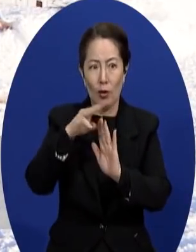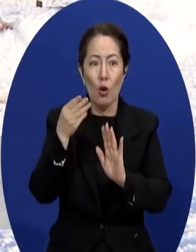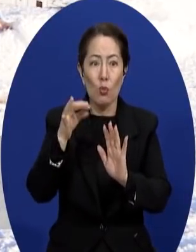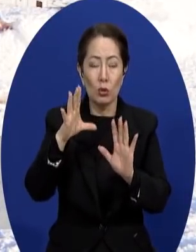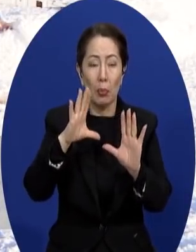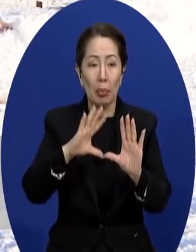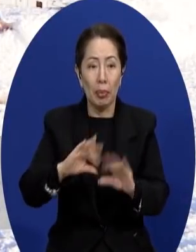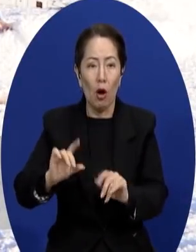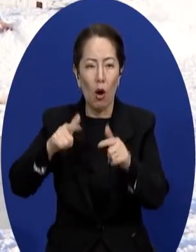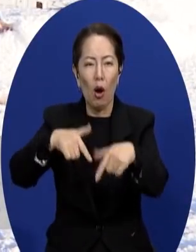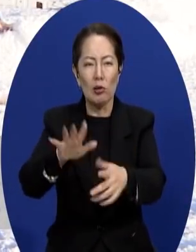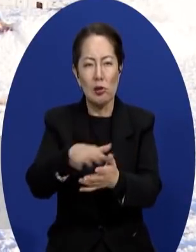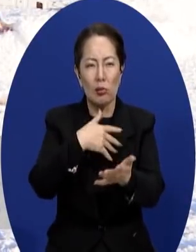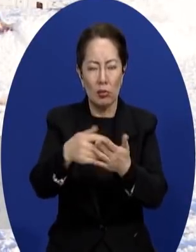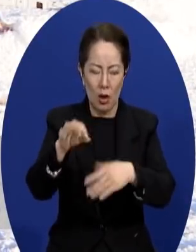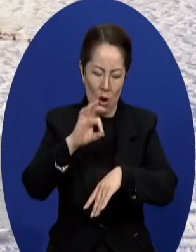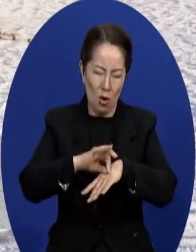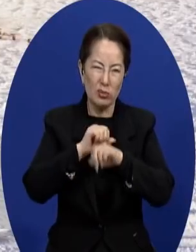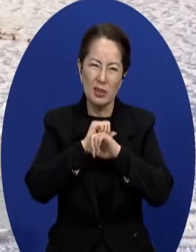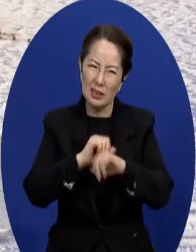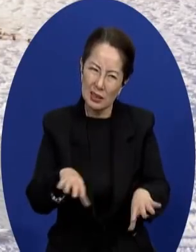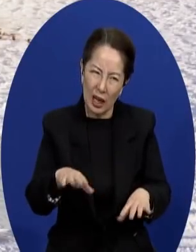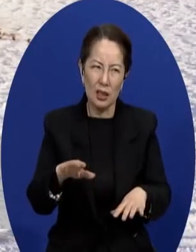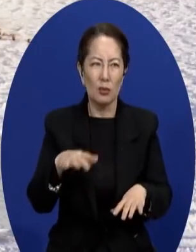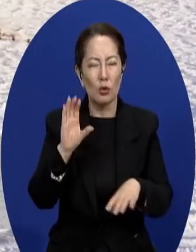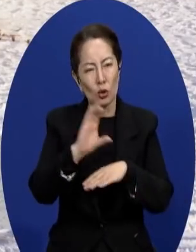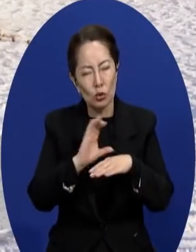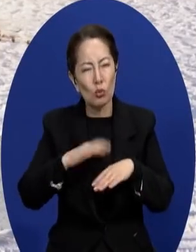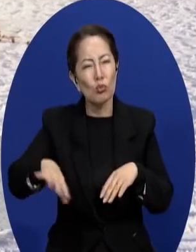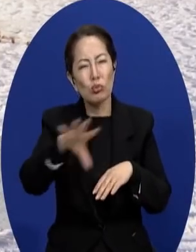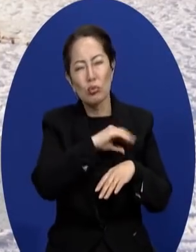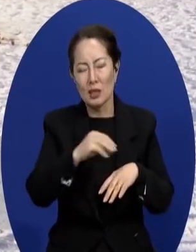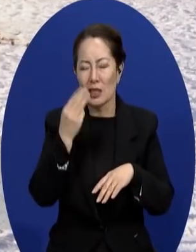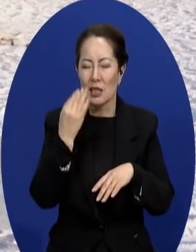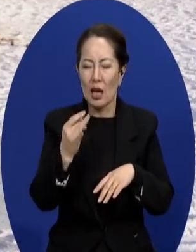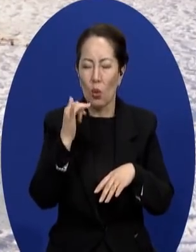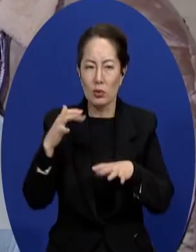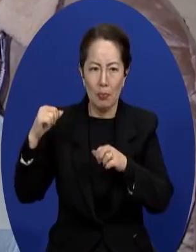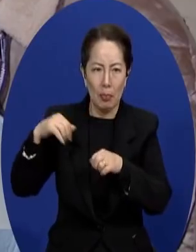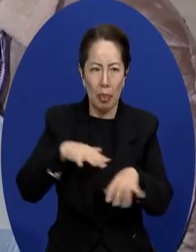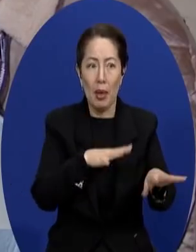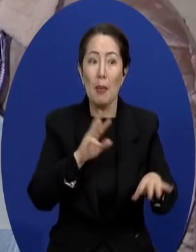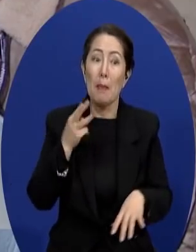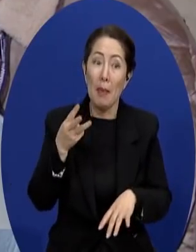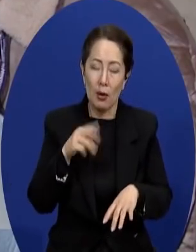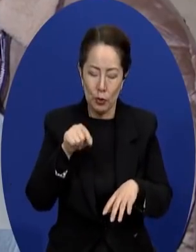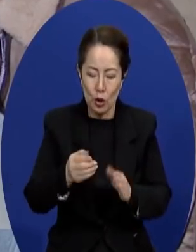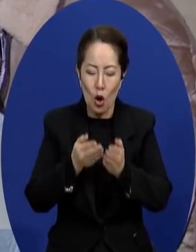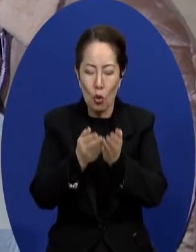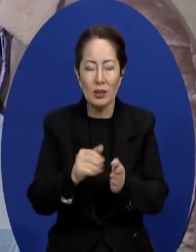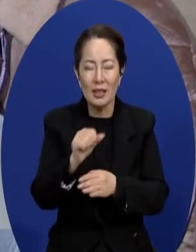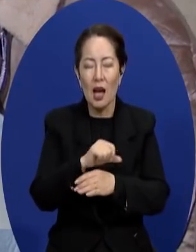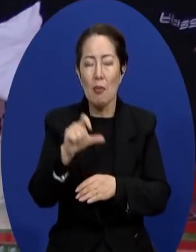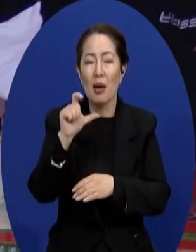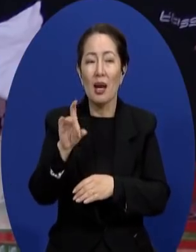хайлж, гол бохирдох, халдварт өвчин тархах, цаашлаад сум шар усны үер дүртгэх айл ойрхон байгаа юм а. Тиймээс Хөвсгөл аймгийн Эрдэнэ булган